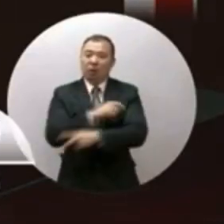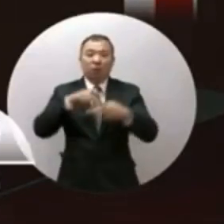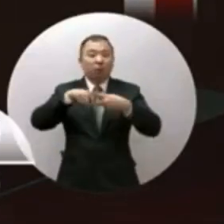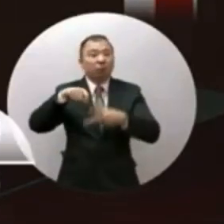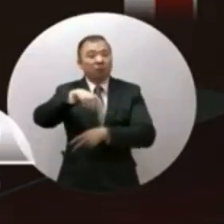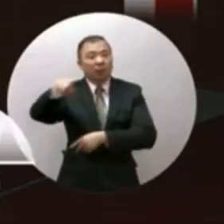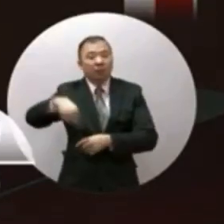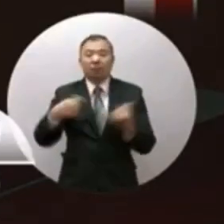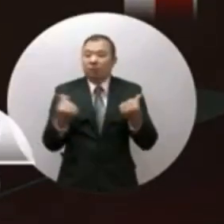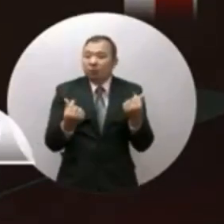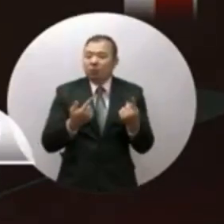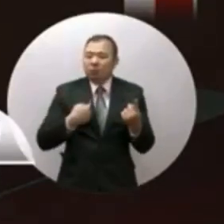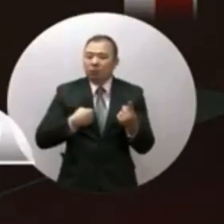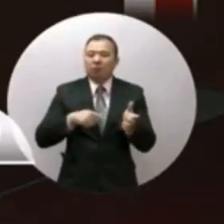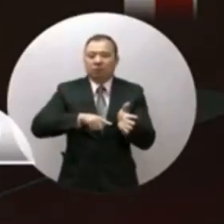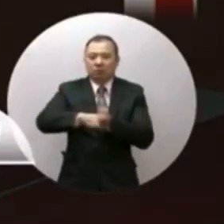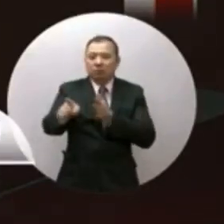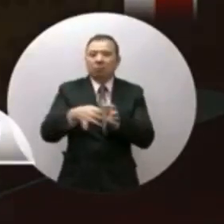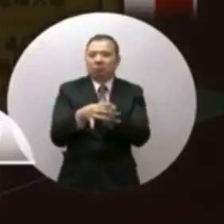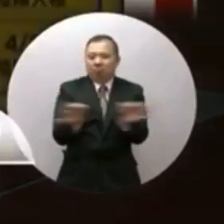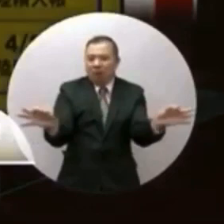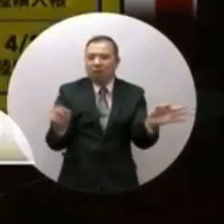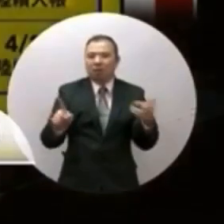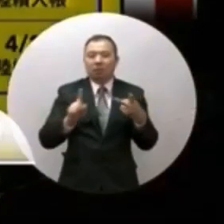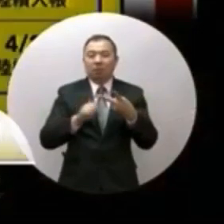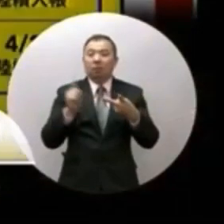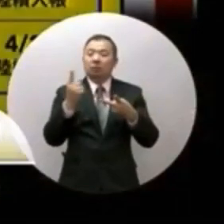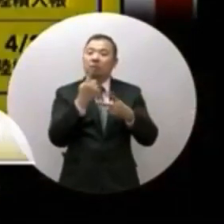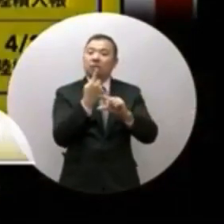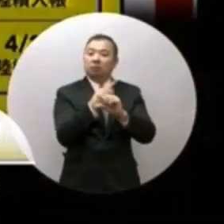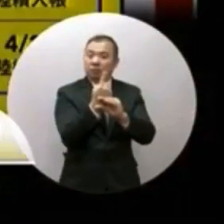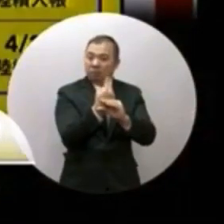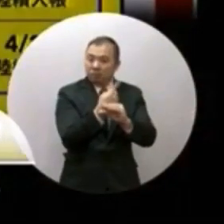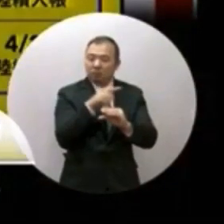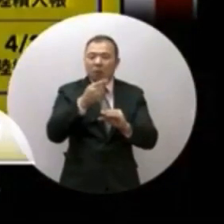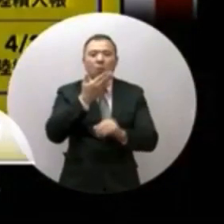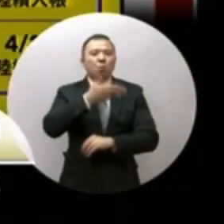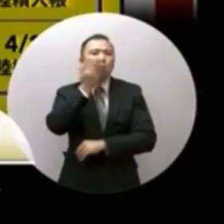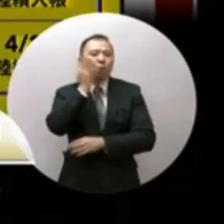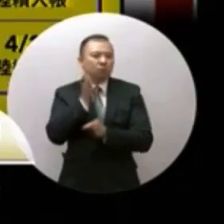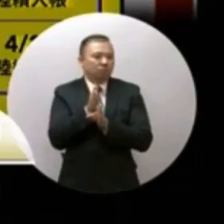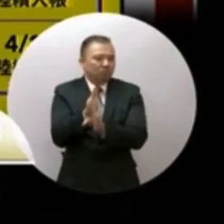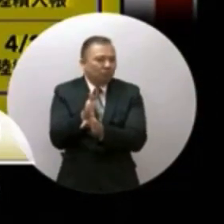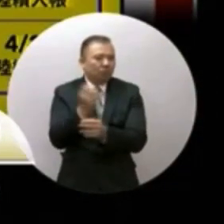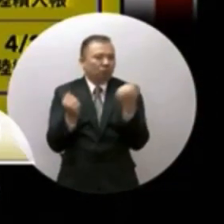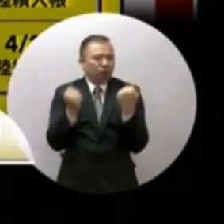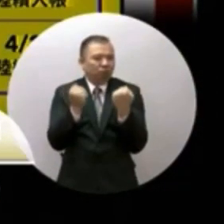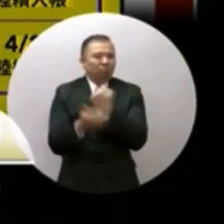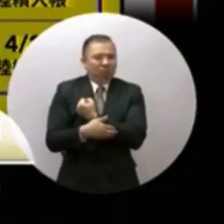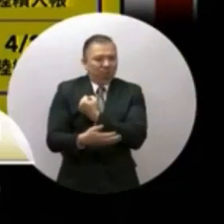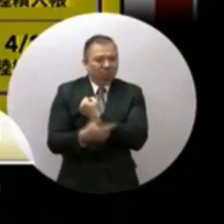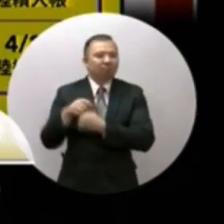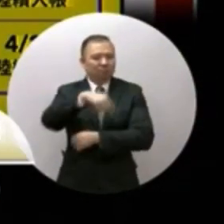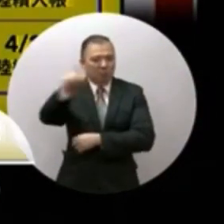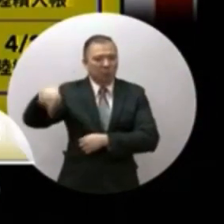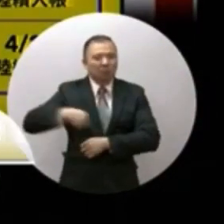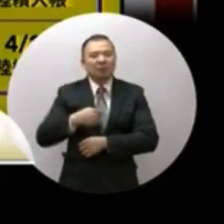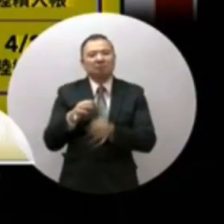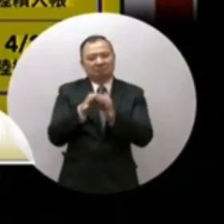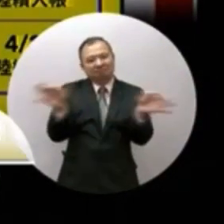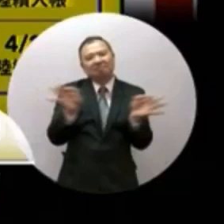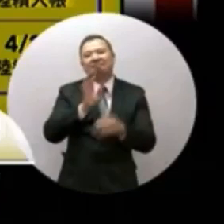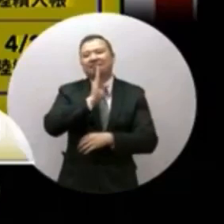我们包括直接发现金给计程车司机、游览车司机，我们包括